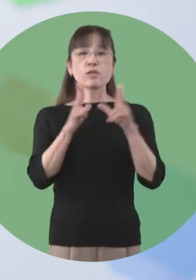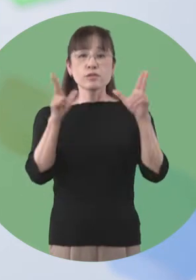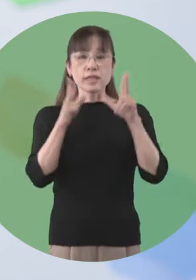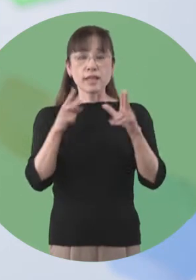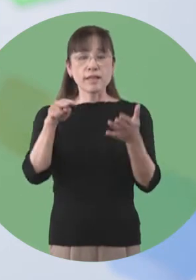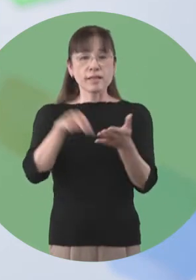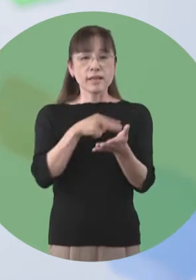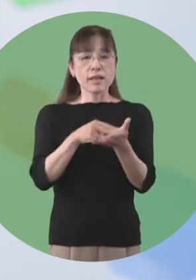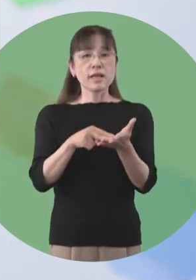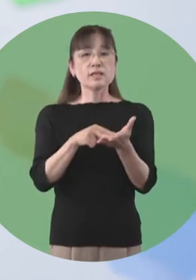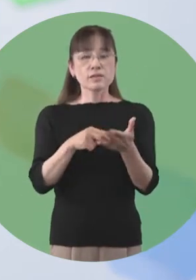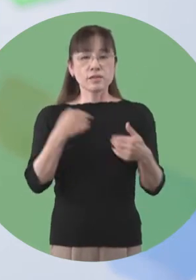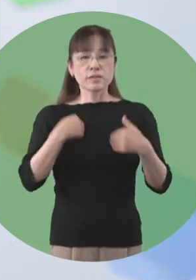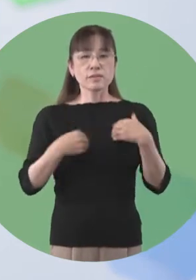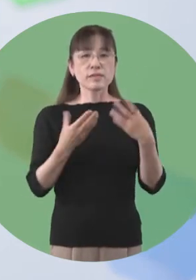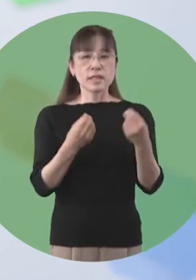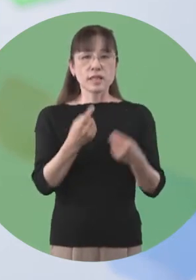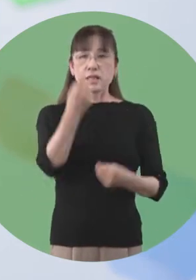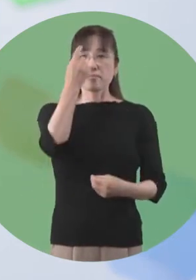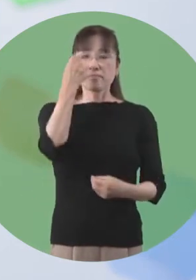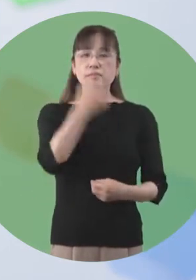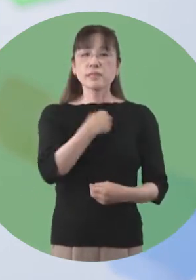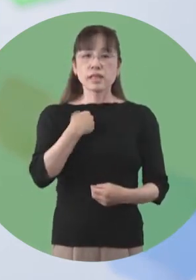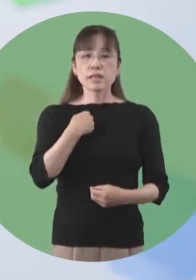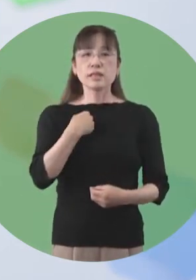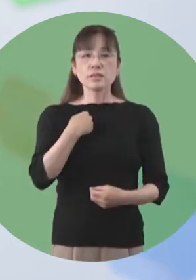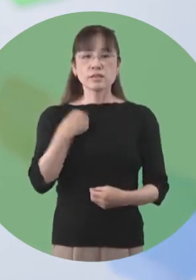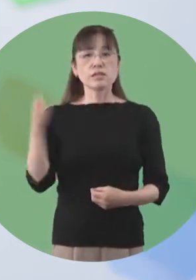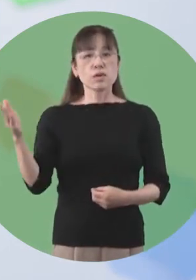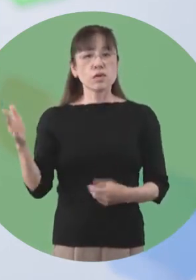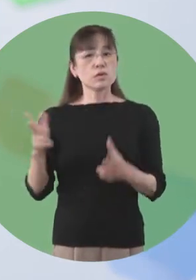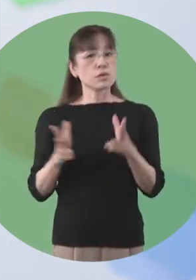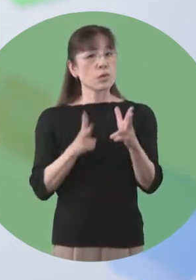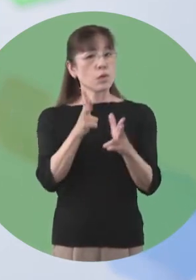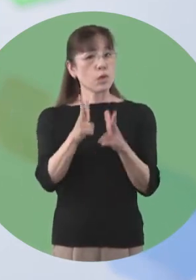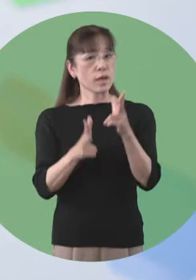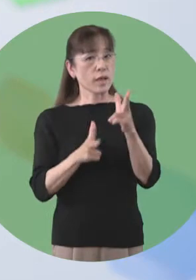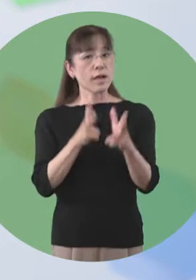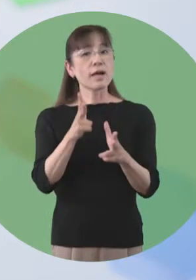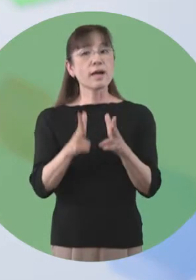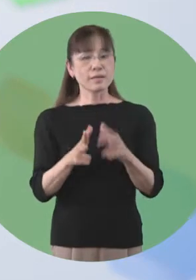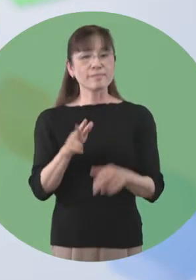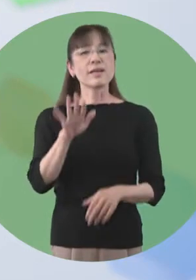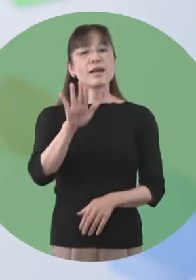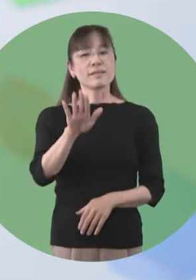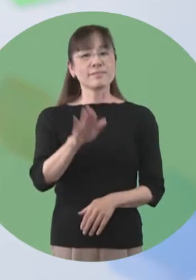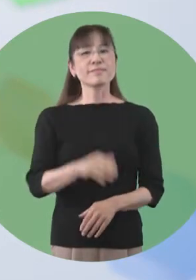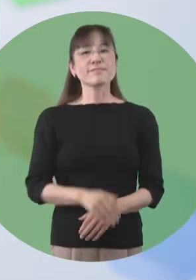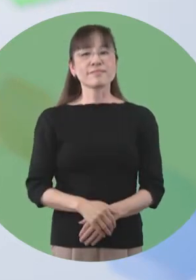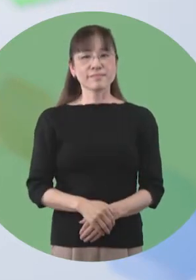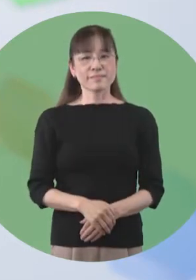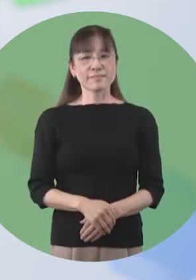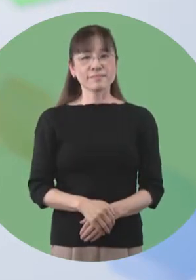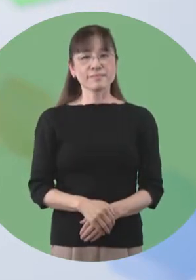楽しみながら食育が学べるうちなークワッチー食育の歌の動画も公開されています